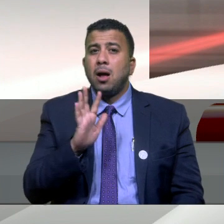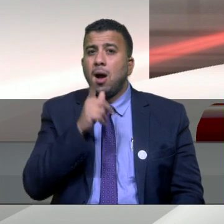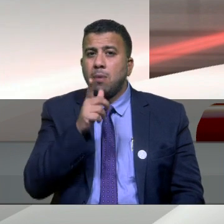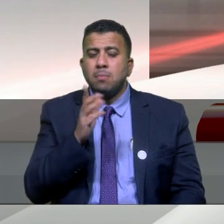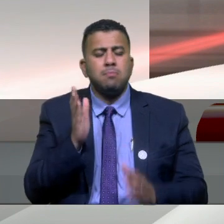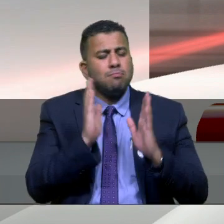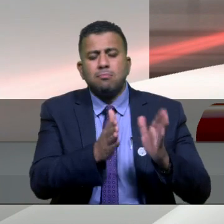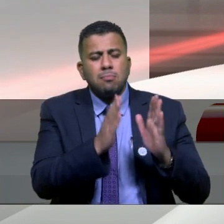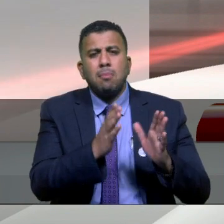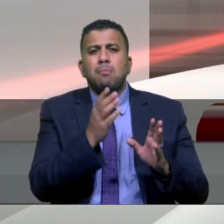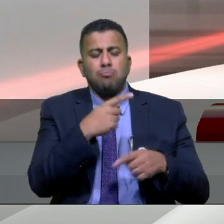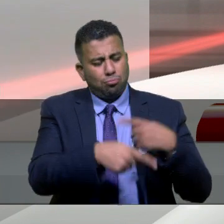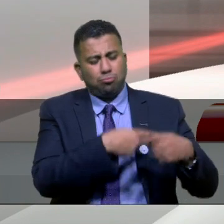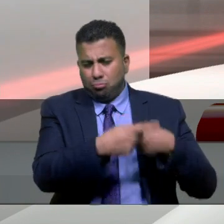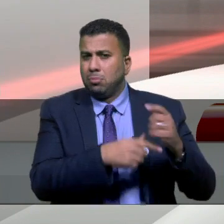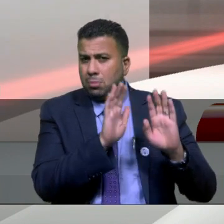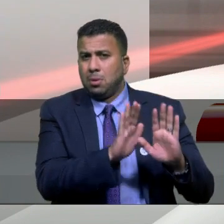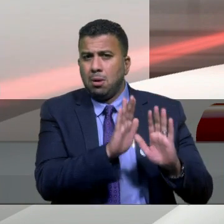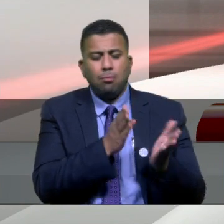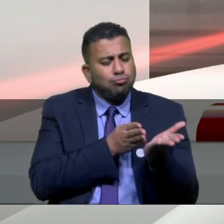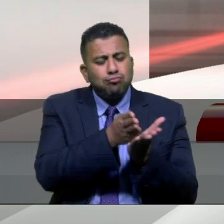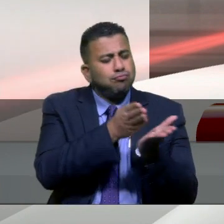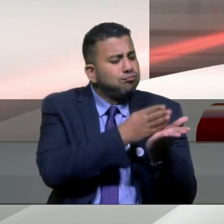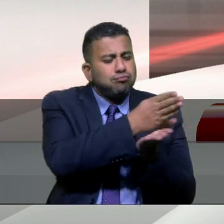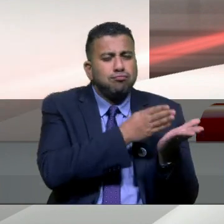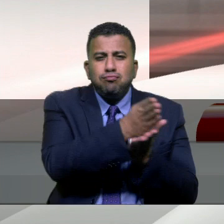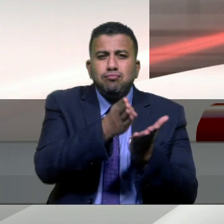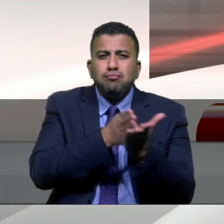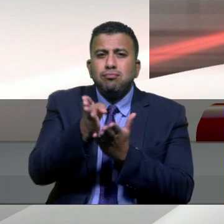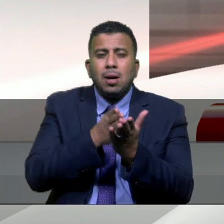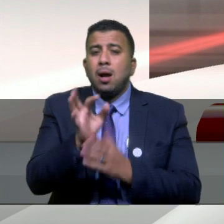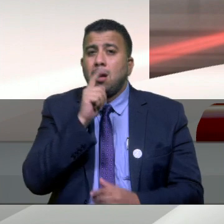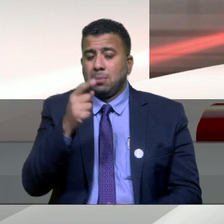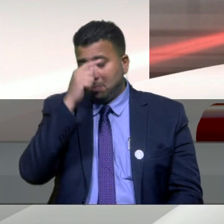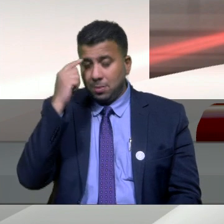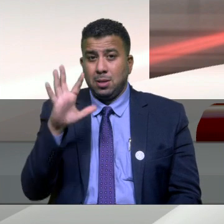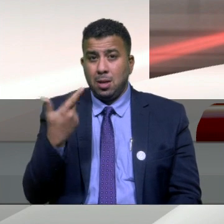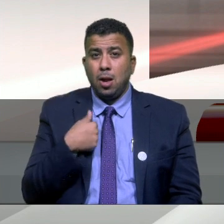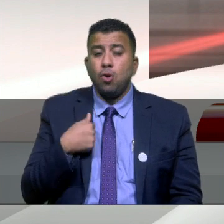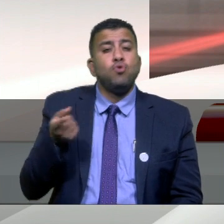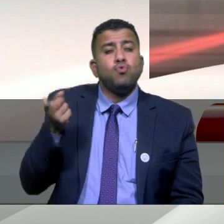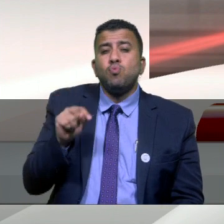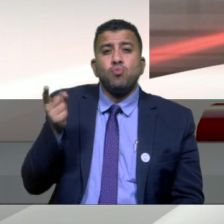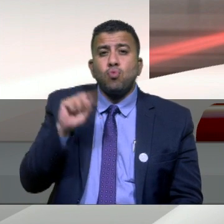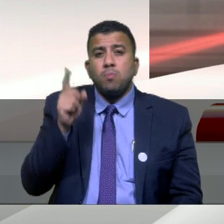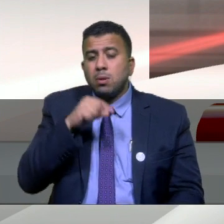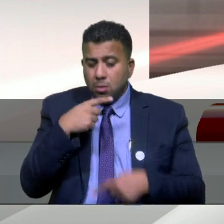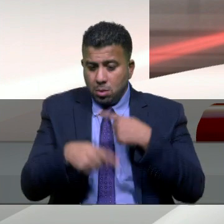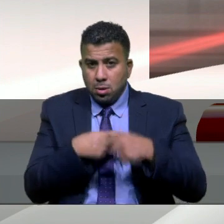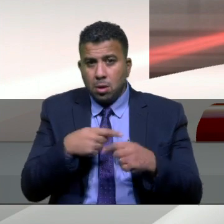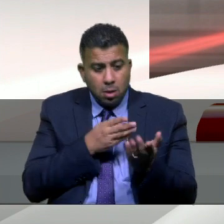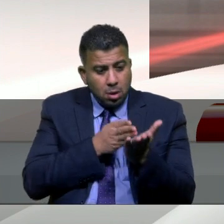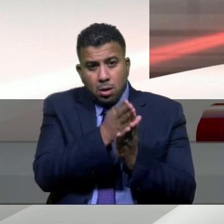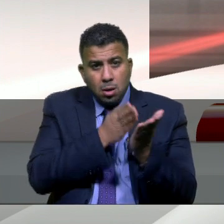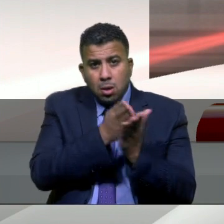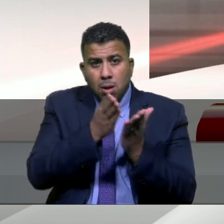كلها مجالات ماشية وهذه كلها خطوط. يعني هل تتصور أنا يعني مثلا يوميا ما أتبع الخطوط هذه